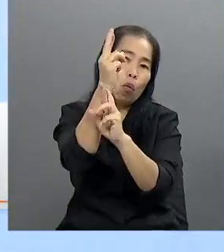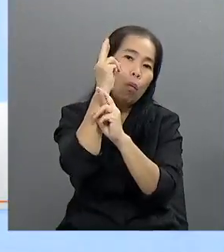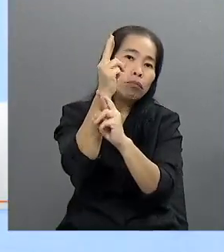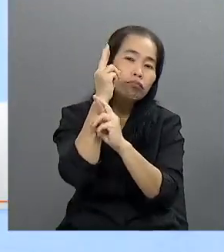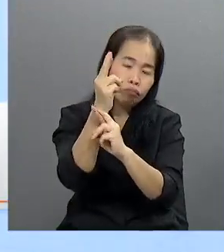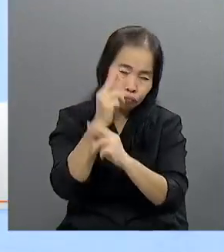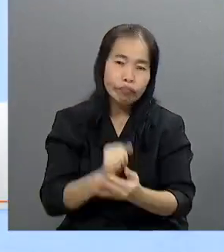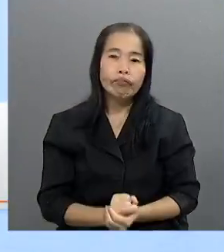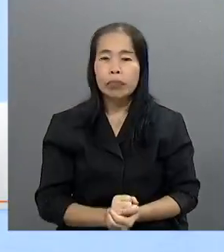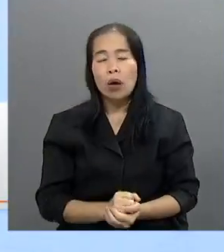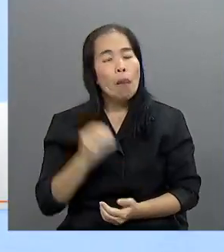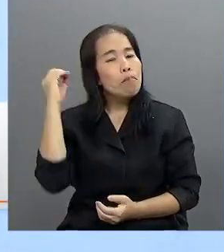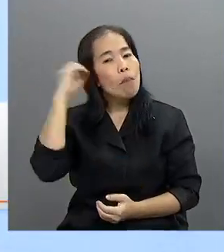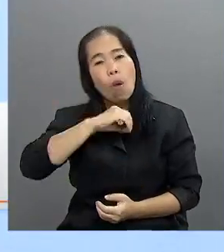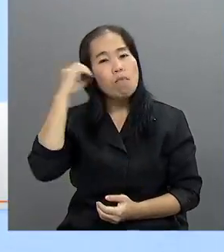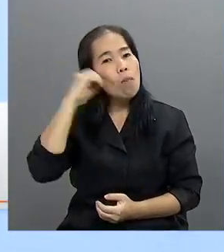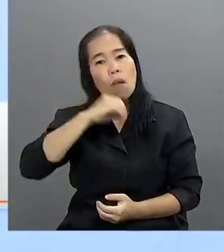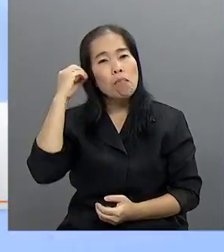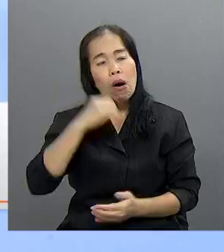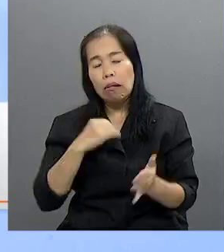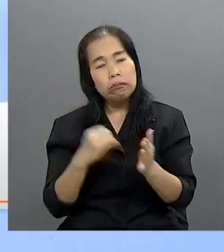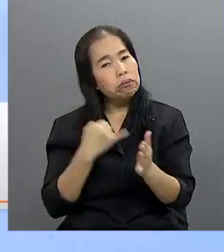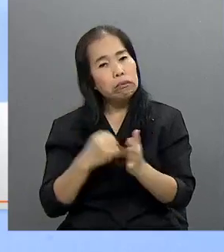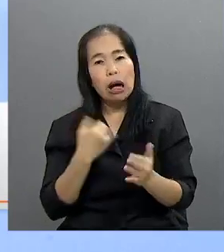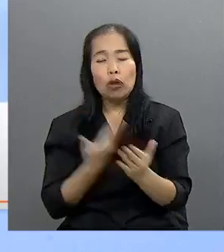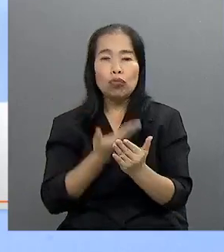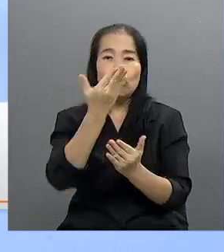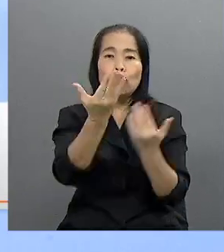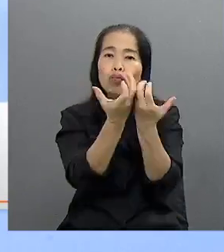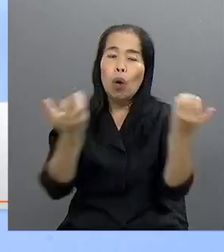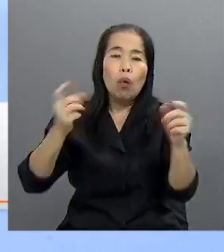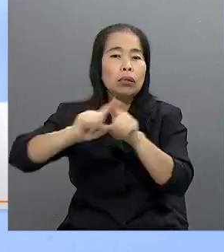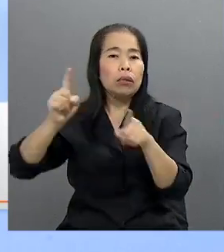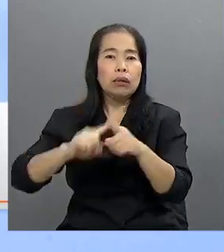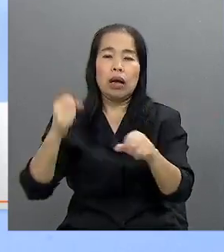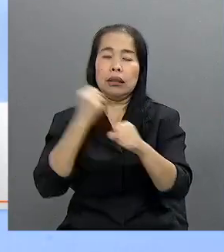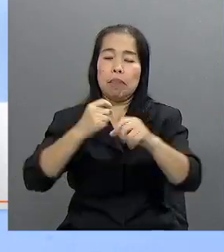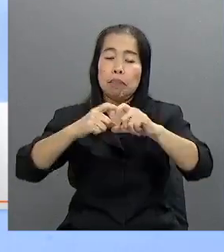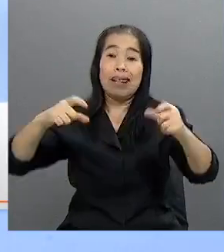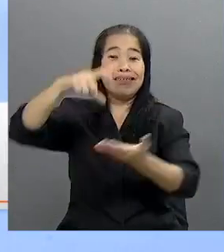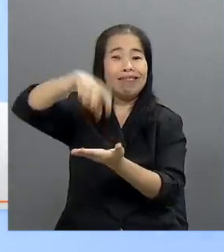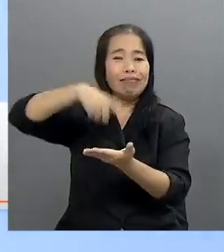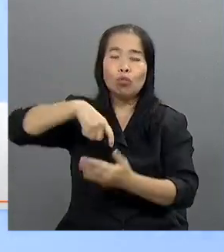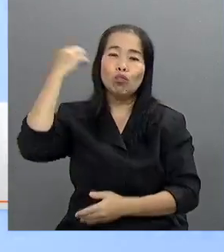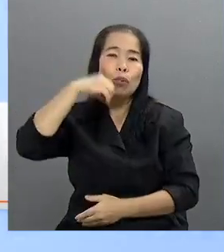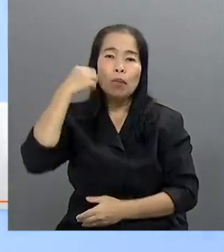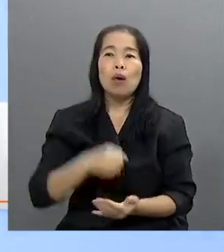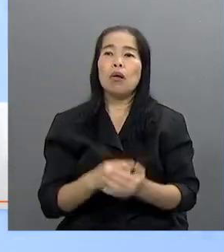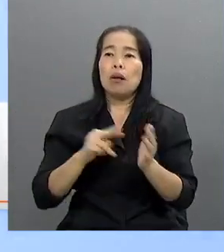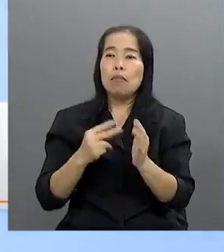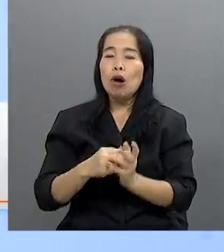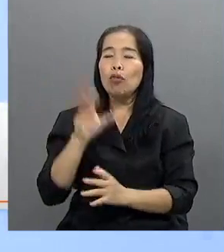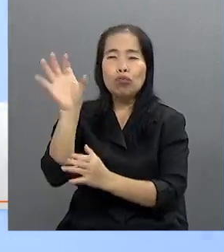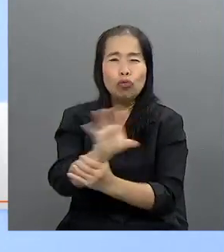บ่อยมากง่ายสุดเลยก็คือการซื้อของออนไลน์ผ่านบัตรเครดิต นี่ไง เหยื่อจะได้รับข้อความหลอกลวงให้ยืนยันข้อมูลบัตรเครดิตแล้วก็ขโมย